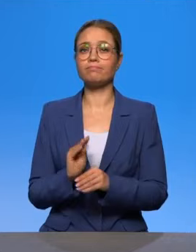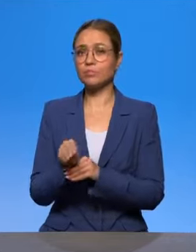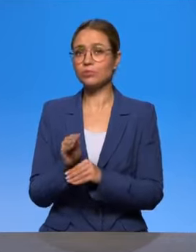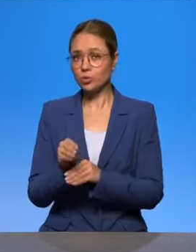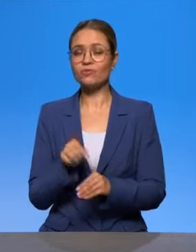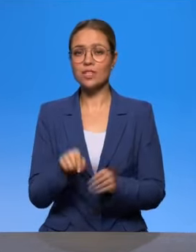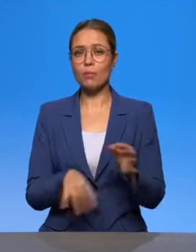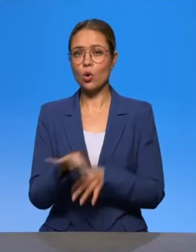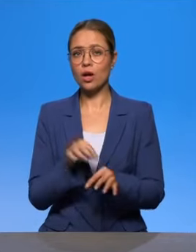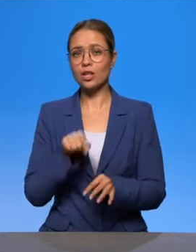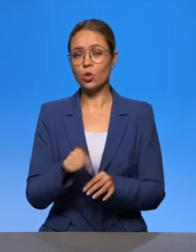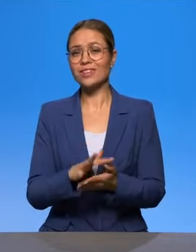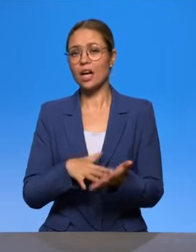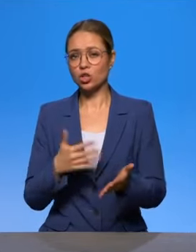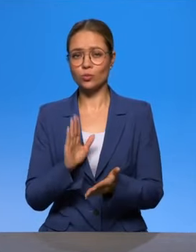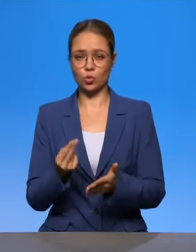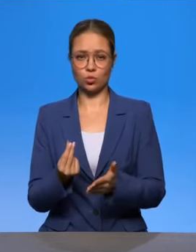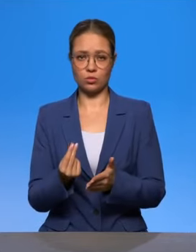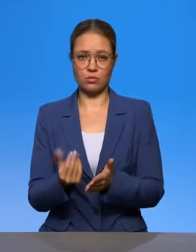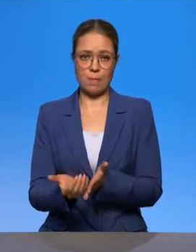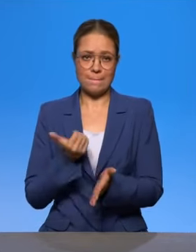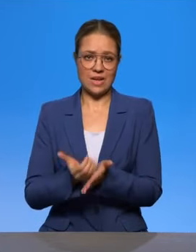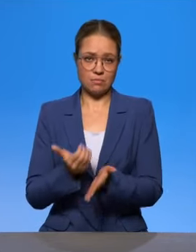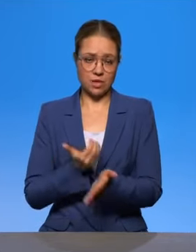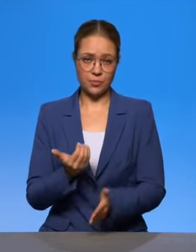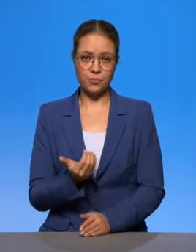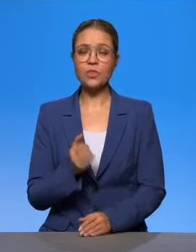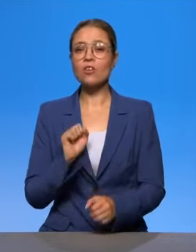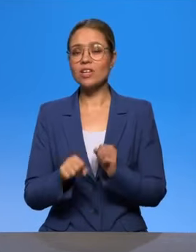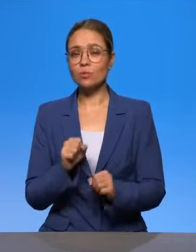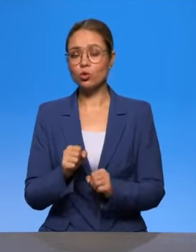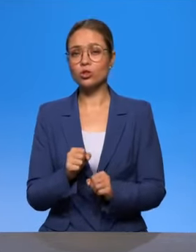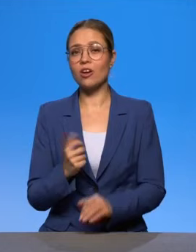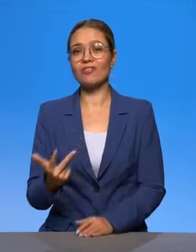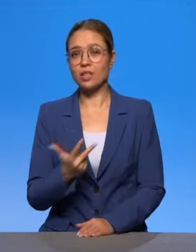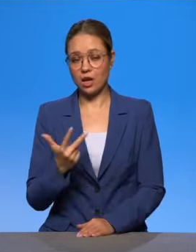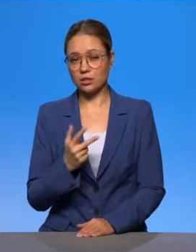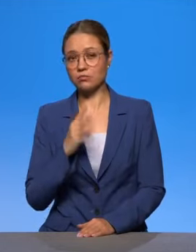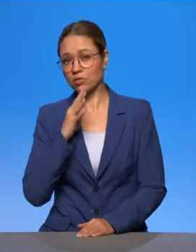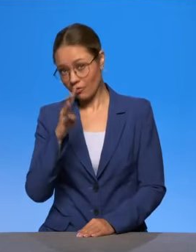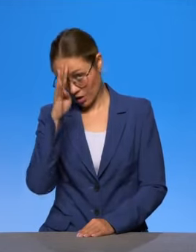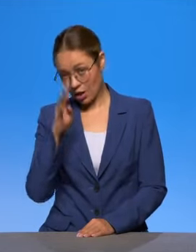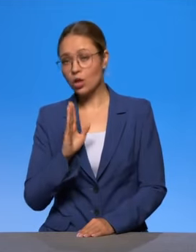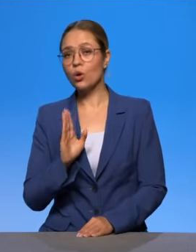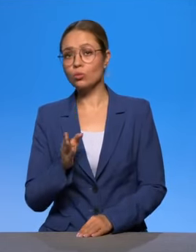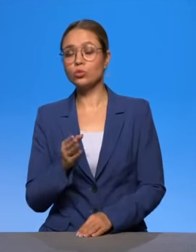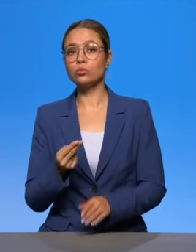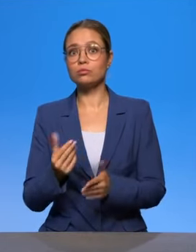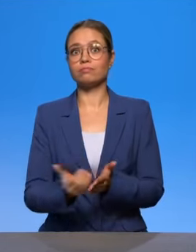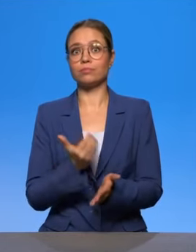То есть там, может быть, в третьем квартале будет покрываться аванс первого квартала.